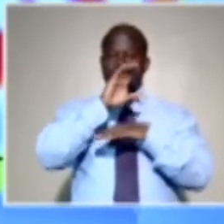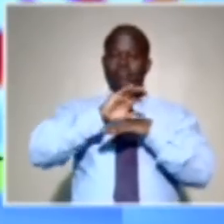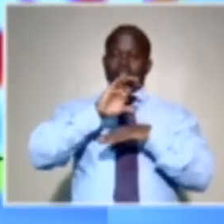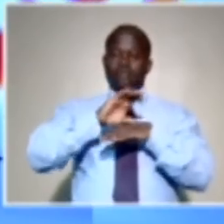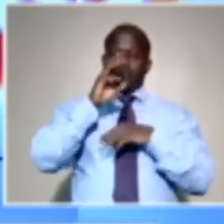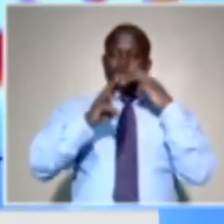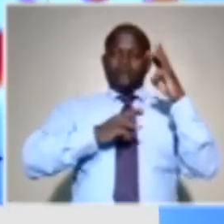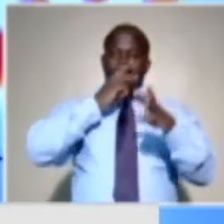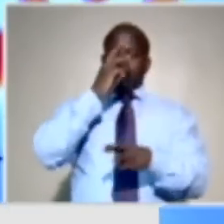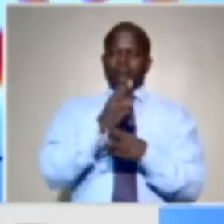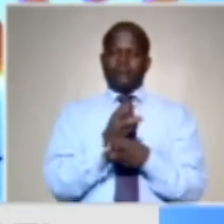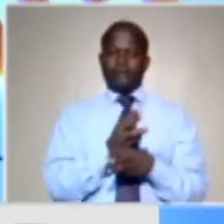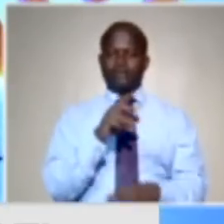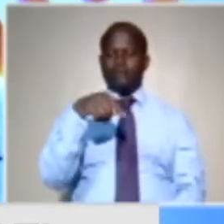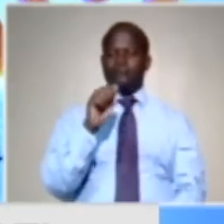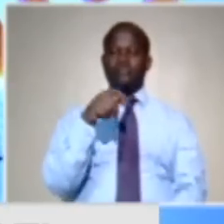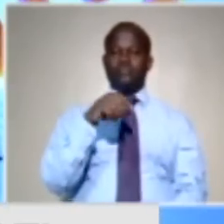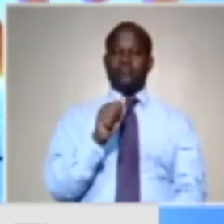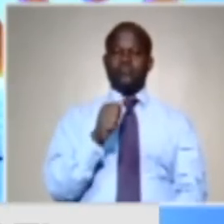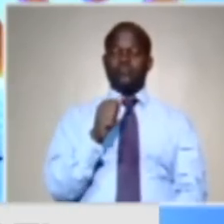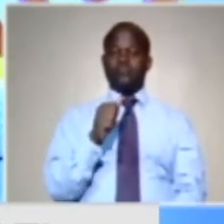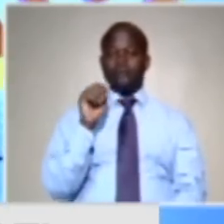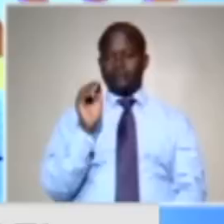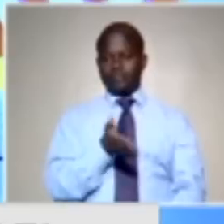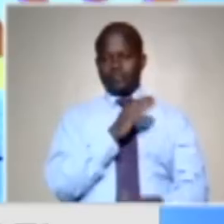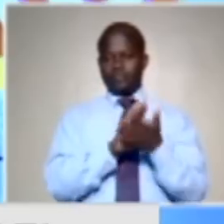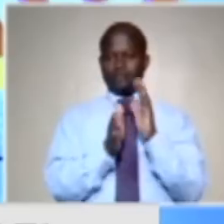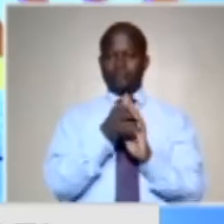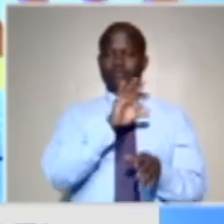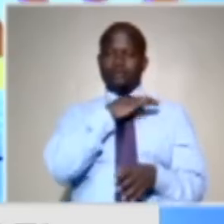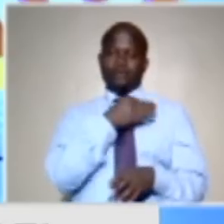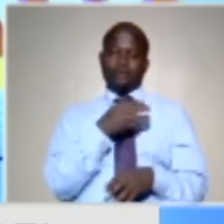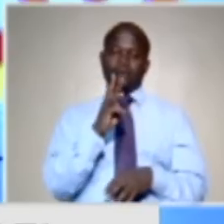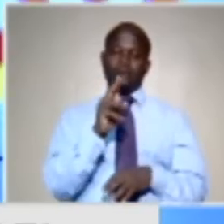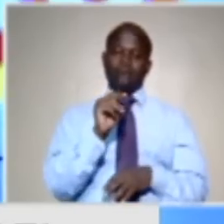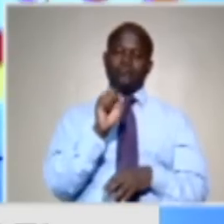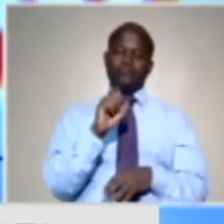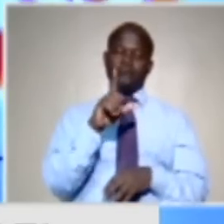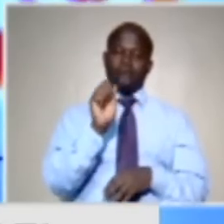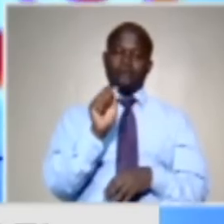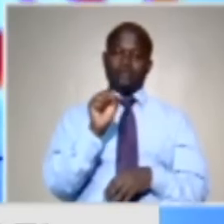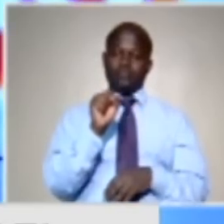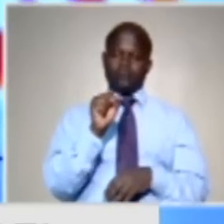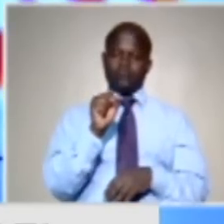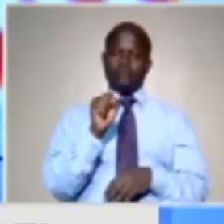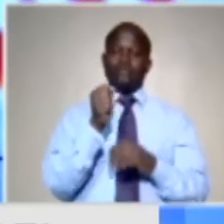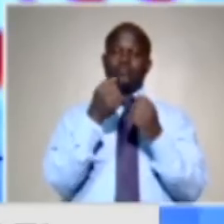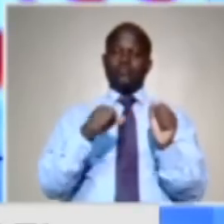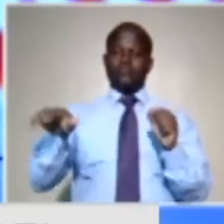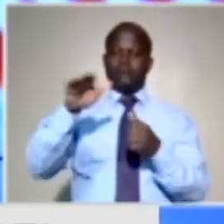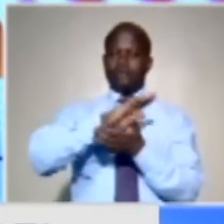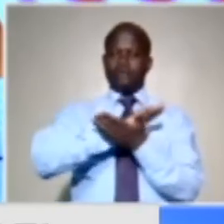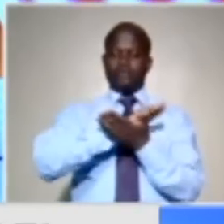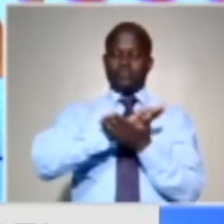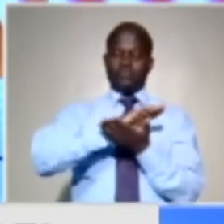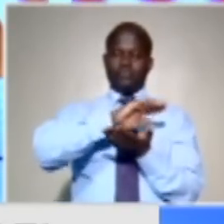ku isi Papa Francis akuye burundu Padiri Wanislas Munyeshyaka ku nshingano za gisaserdoti abarokokeye muri Sainte